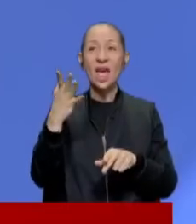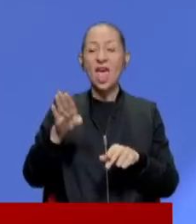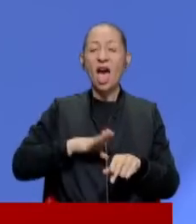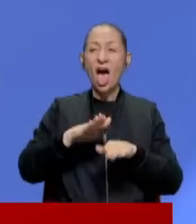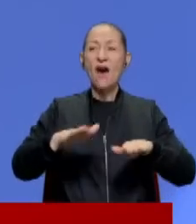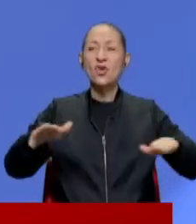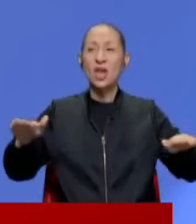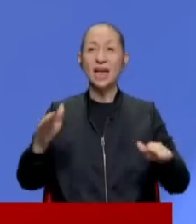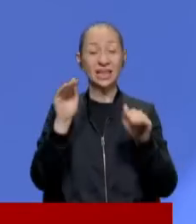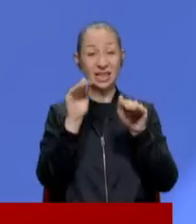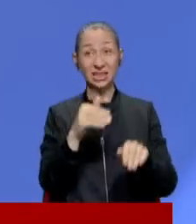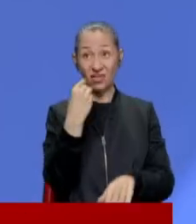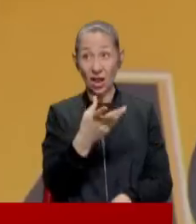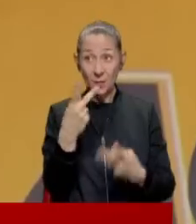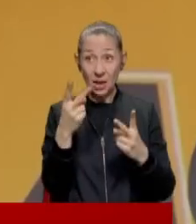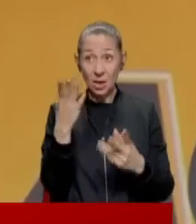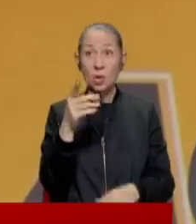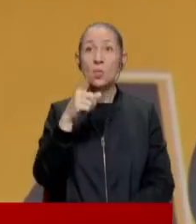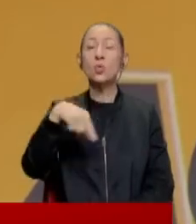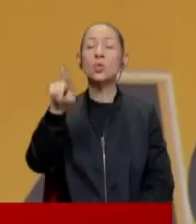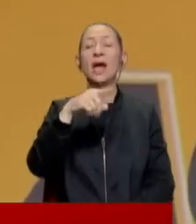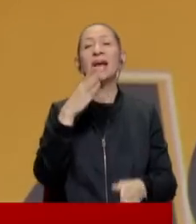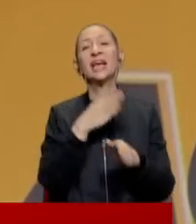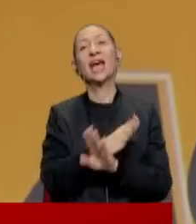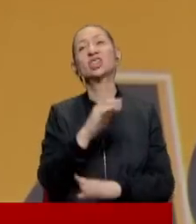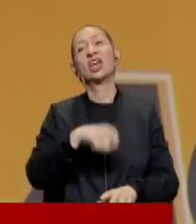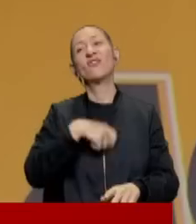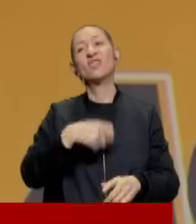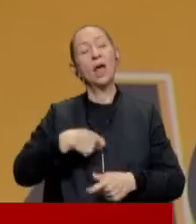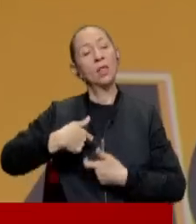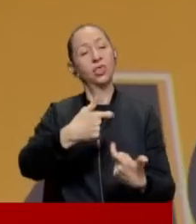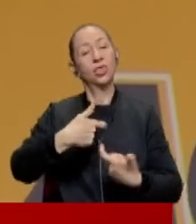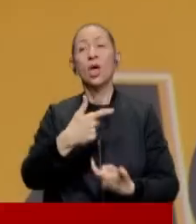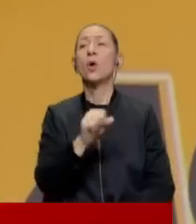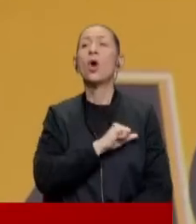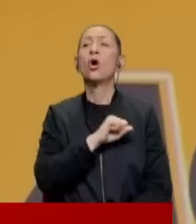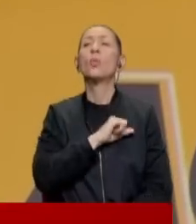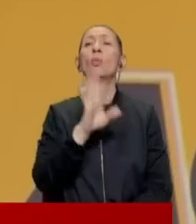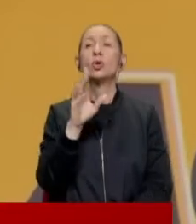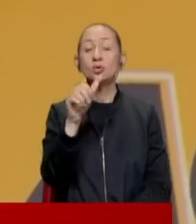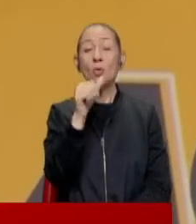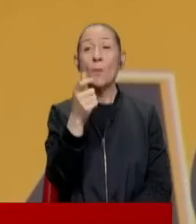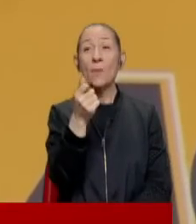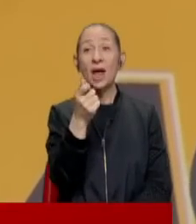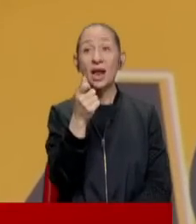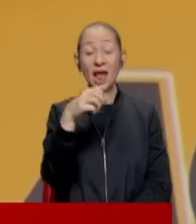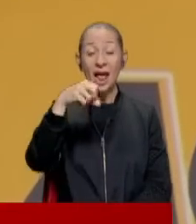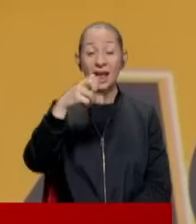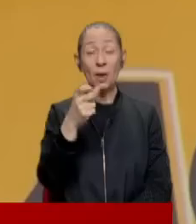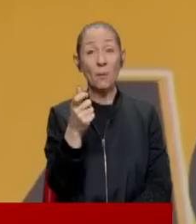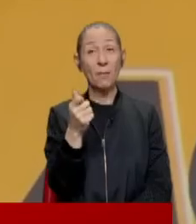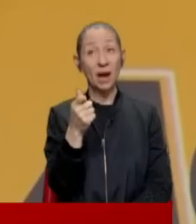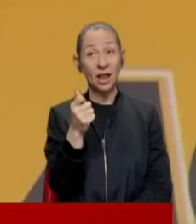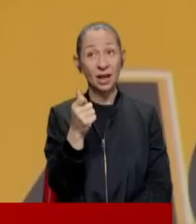yavrularına destek verilebilir mi Bunlar gerçekten iftira atmaktan korkmuyor su paralarını elektrik